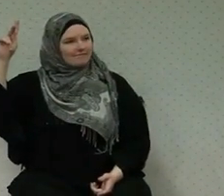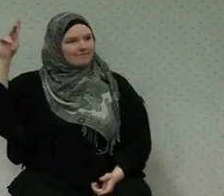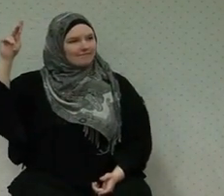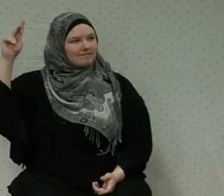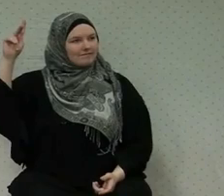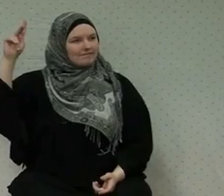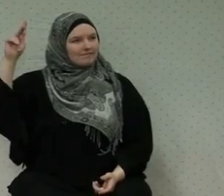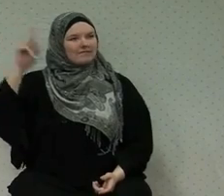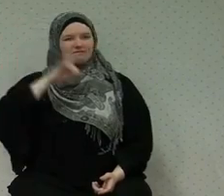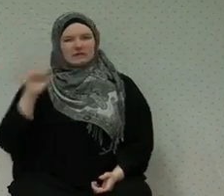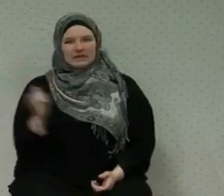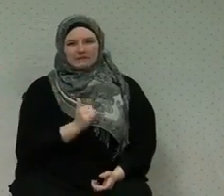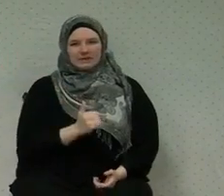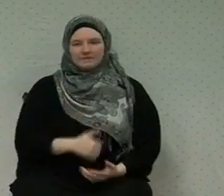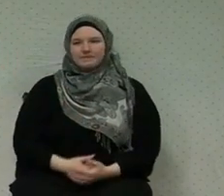يُحِبُّهُمْ